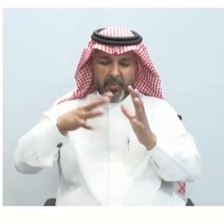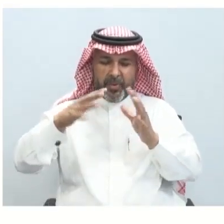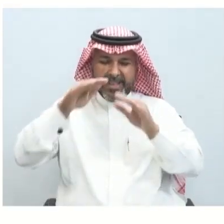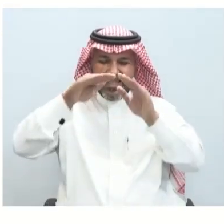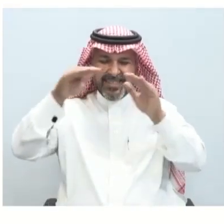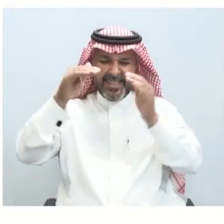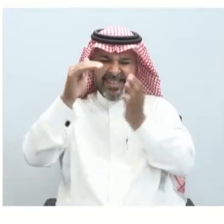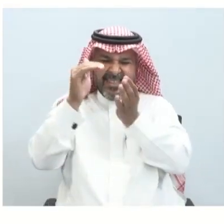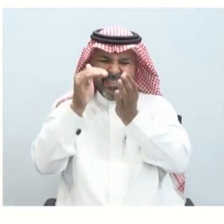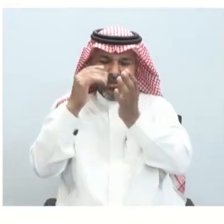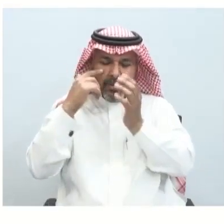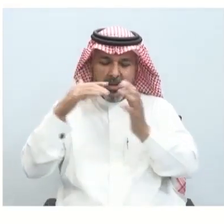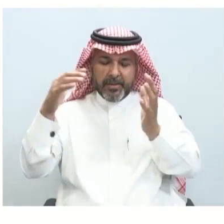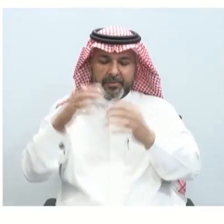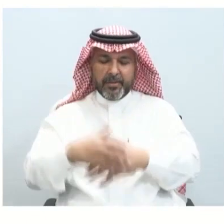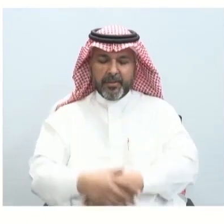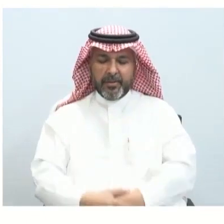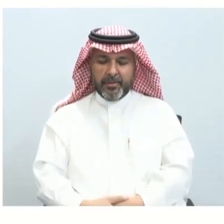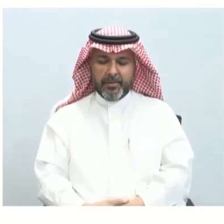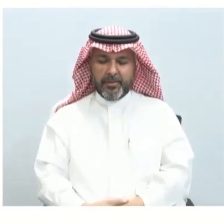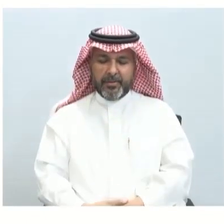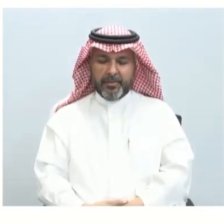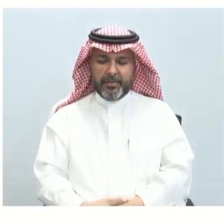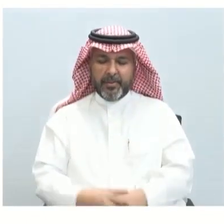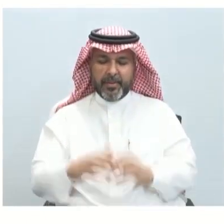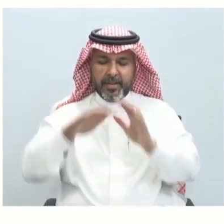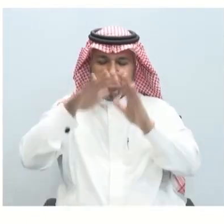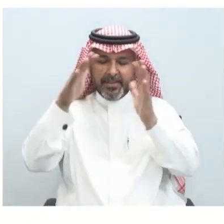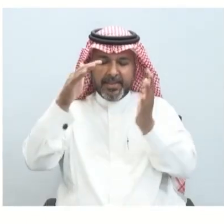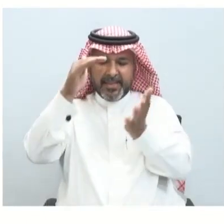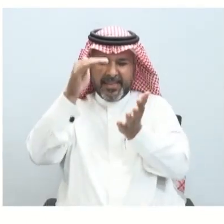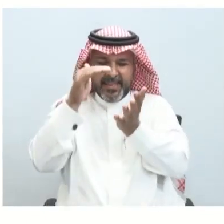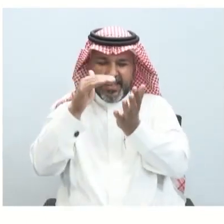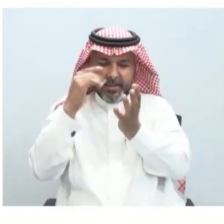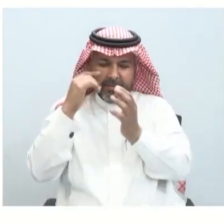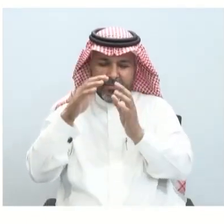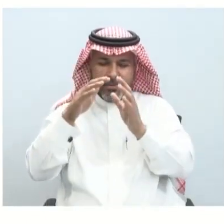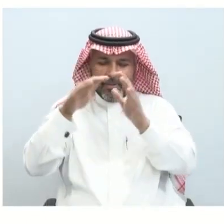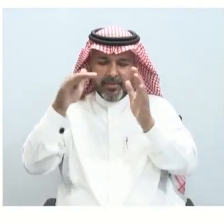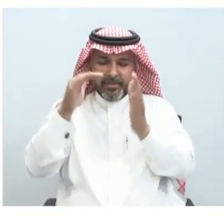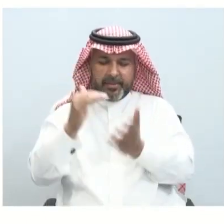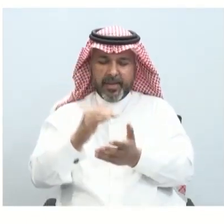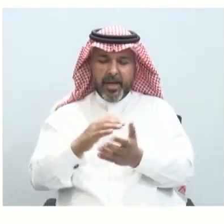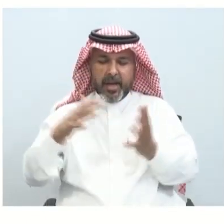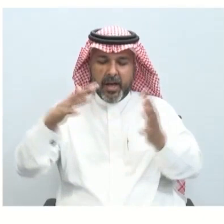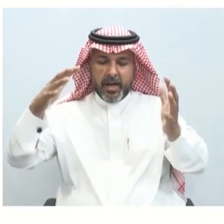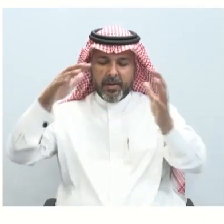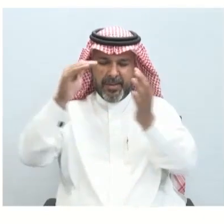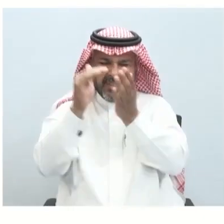كلما اصبحت الخليه اكبر وهذا يؤدي الى انخفاض في نسبه مساحه السطح الى الحجم كلما اصبحت الخليه